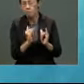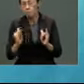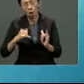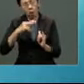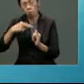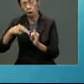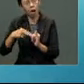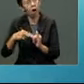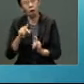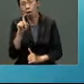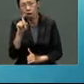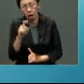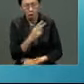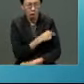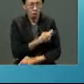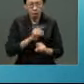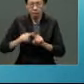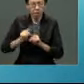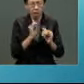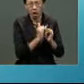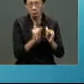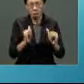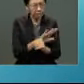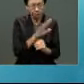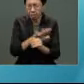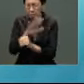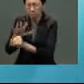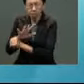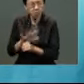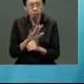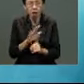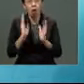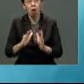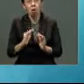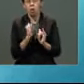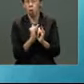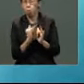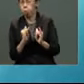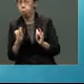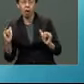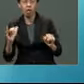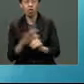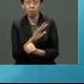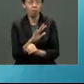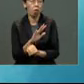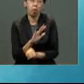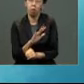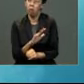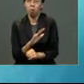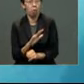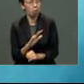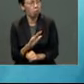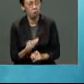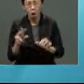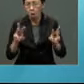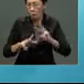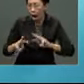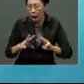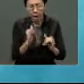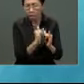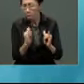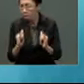ม่ไหวแล้วตามโรงพยาบาลต่างๆในกรุงนิวเดลีเมืองหลวงมีผู้ป่วยแน่นโรงพยาบาลจนแทบไม่มีพื้นที่ว่าง